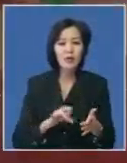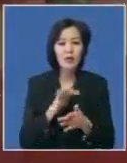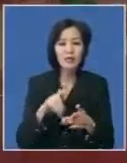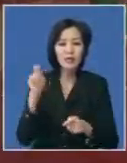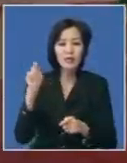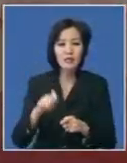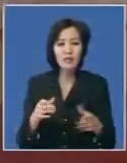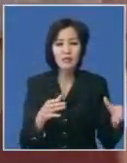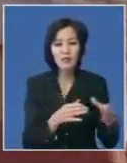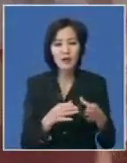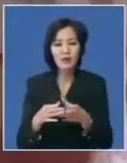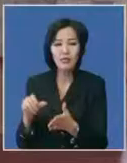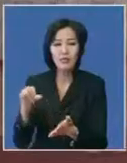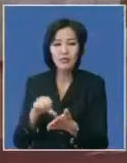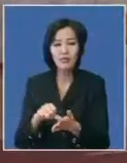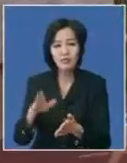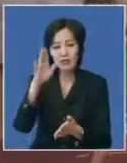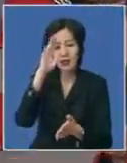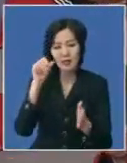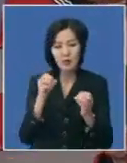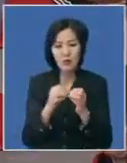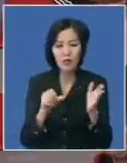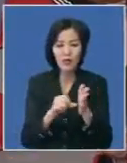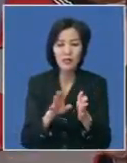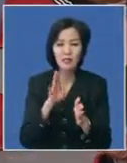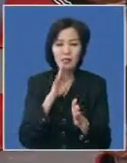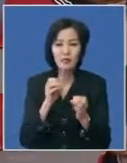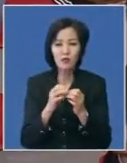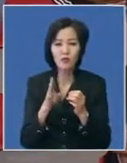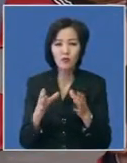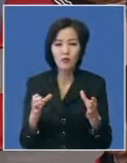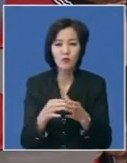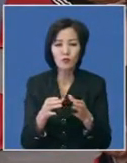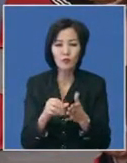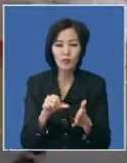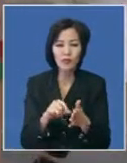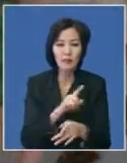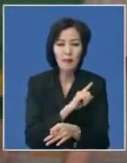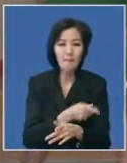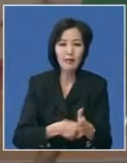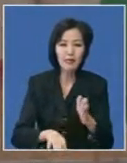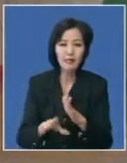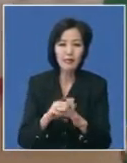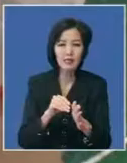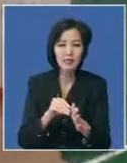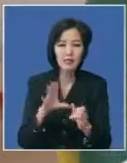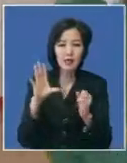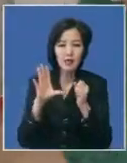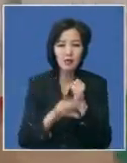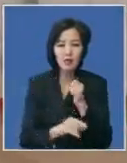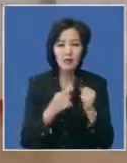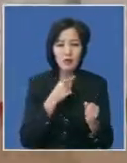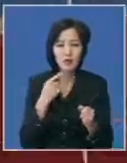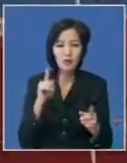өзара күш сынасты. Яғни ерлер 16, ал қыздар 14 ұжым арасында ең мықтыны анықтады. Соңғы кезең Талдықорғанда